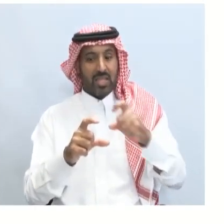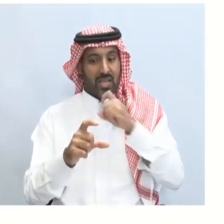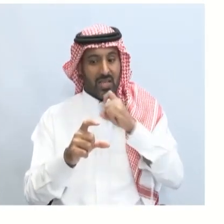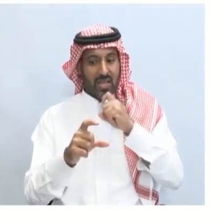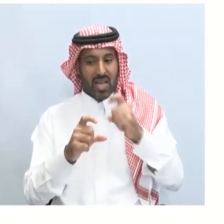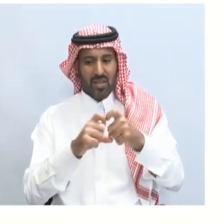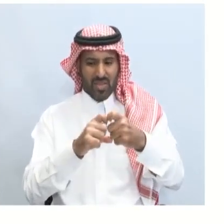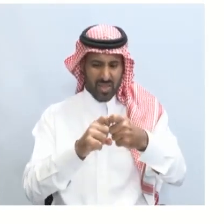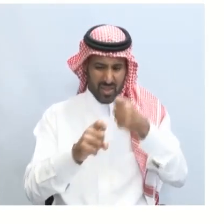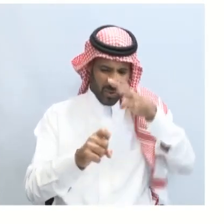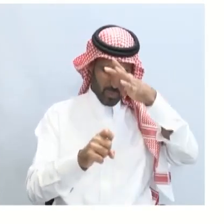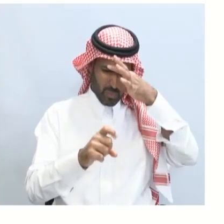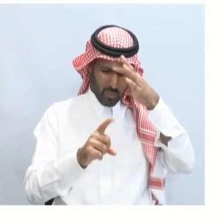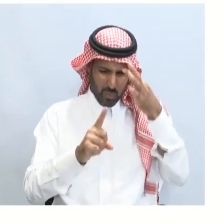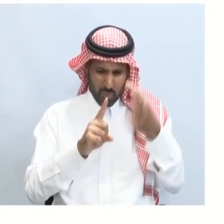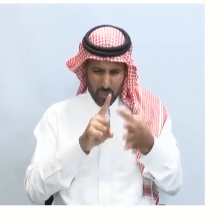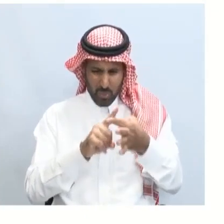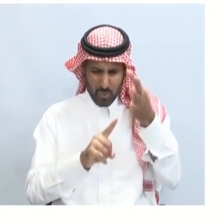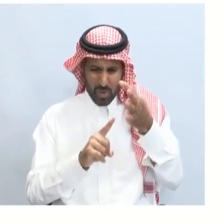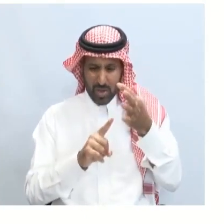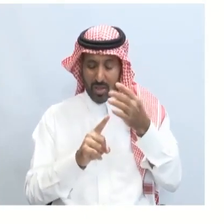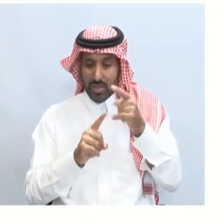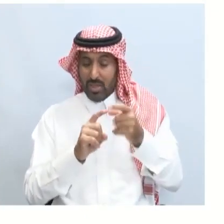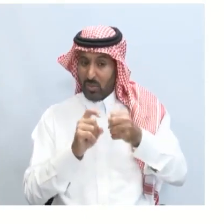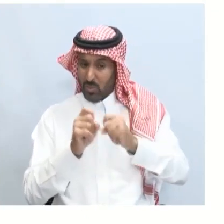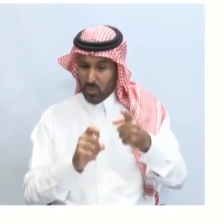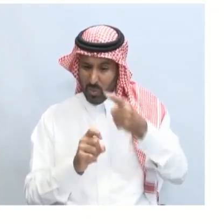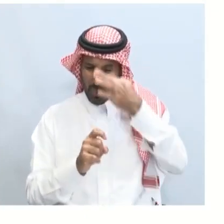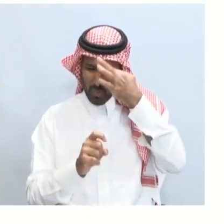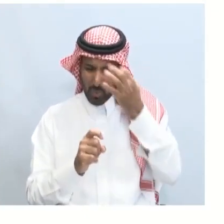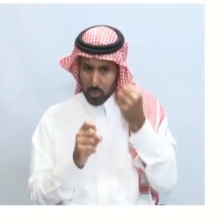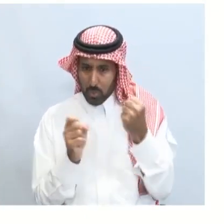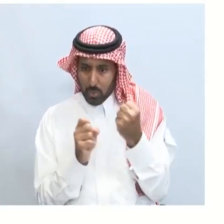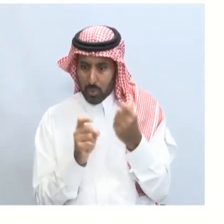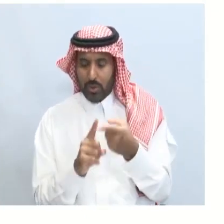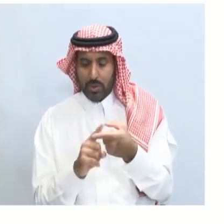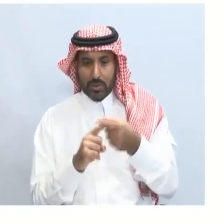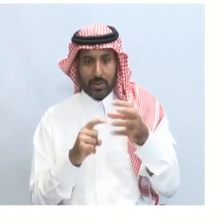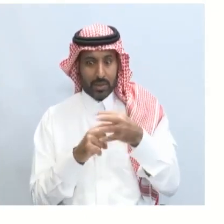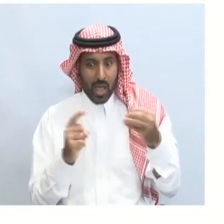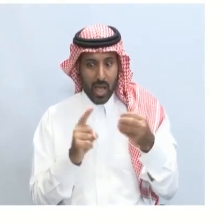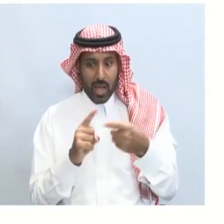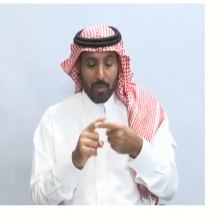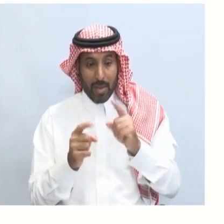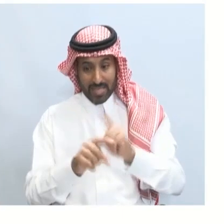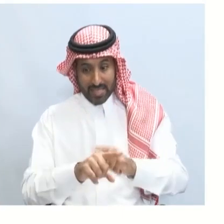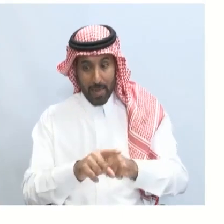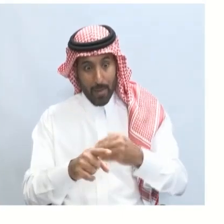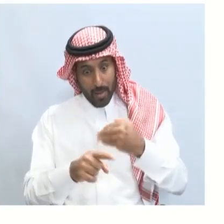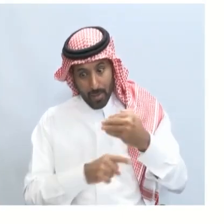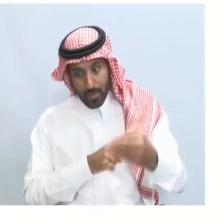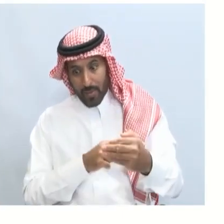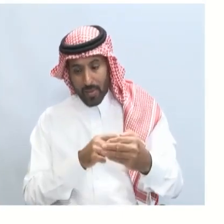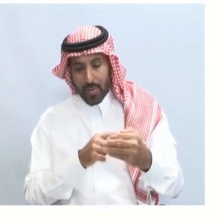درجه الحراره بمعدل سريع جدا ومع مرور الزمن